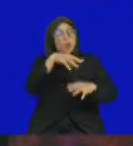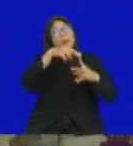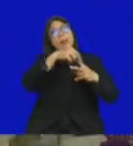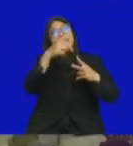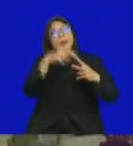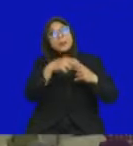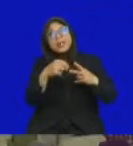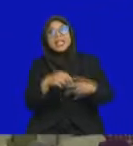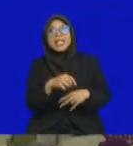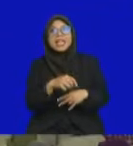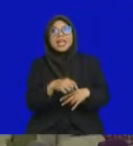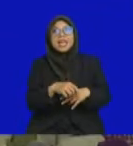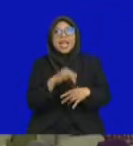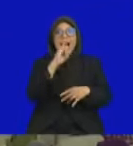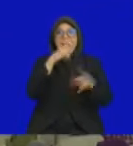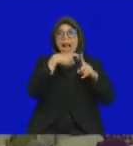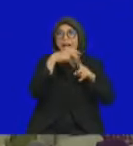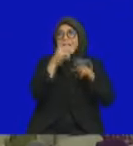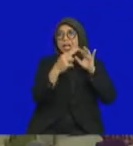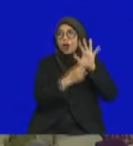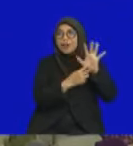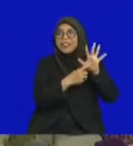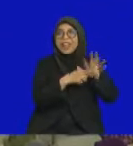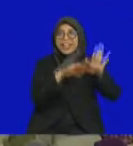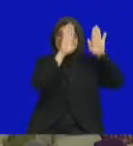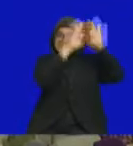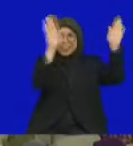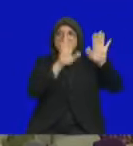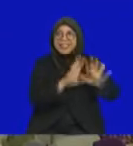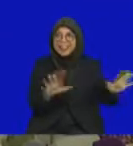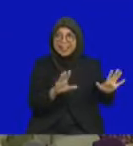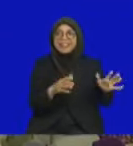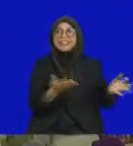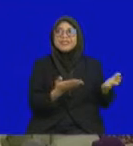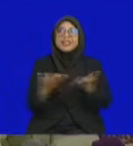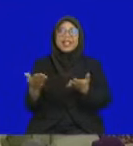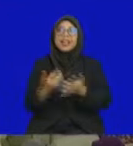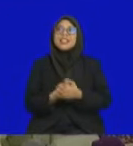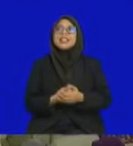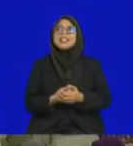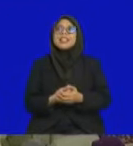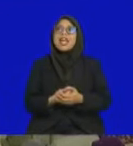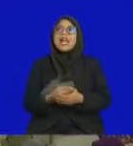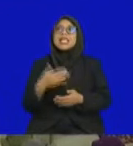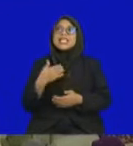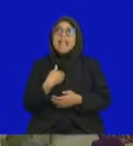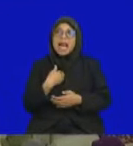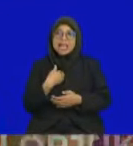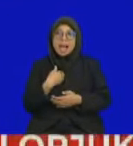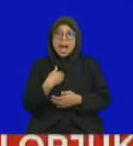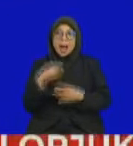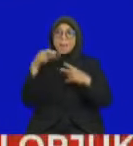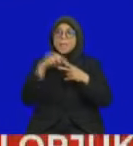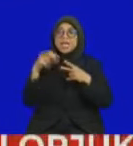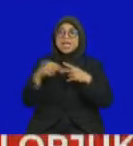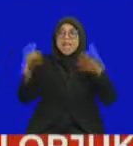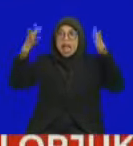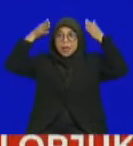icon yang ada di layar silakan saya akan pilih